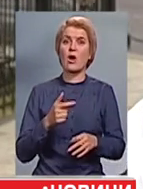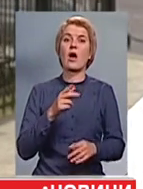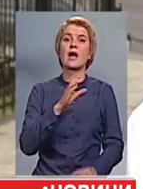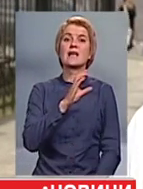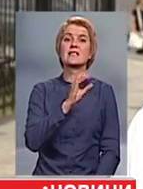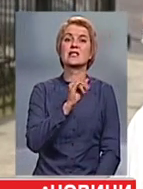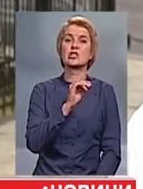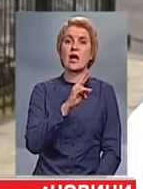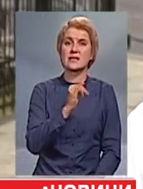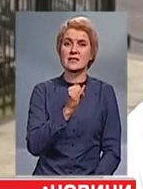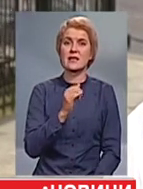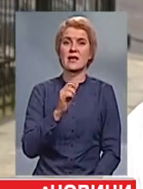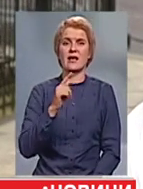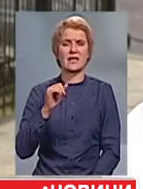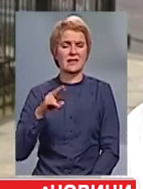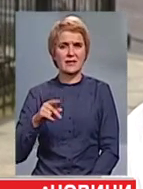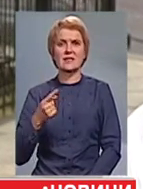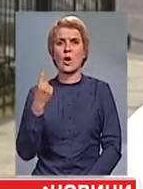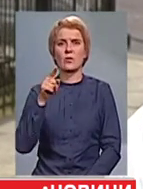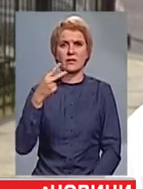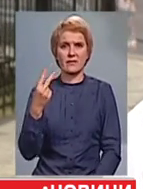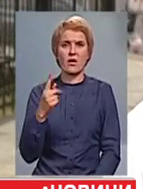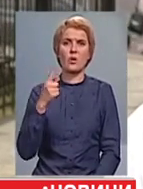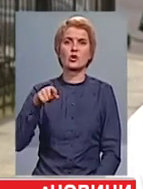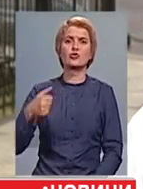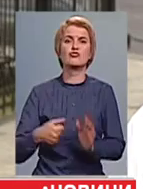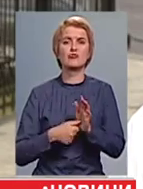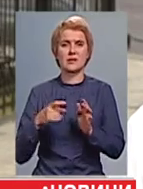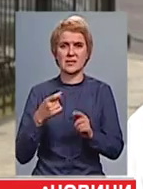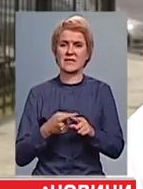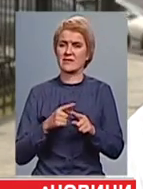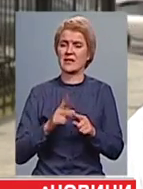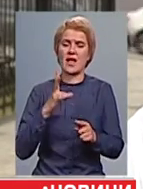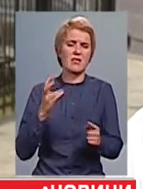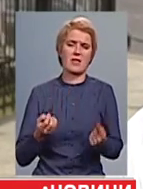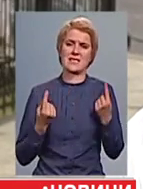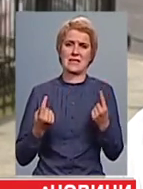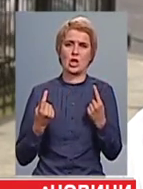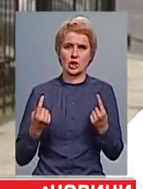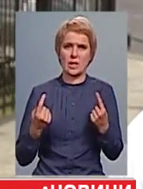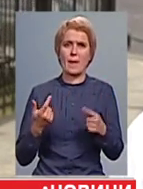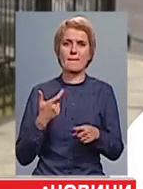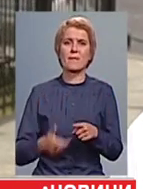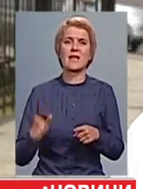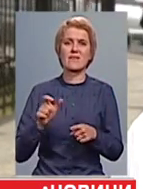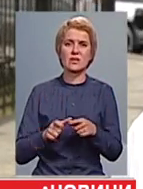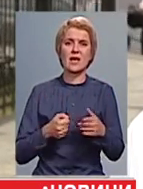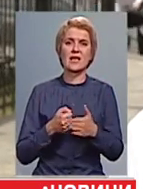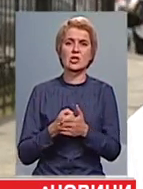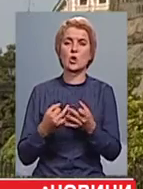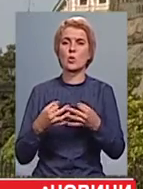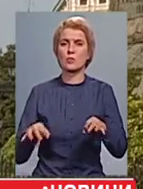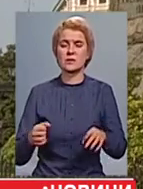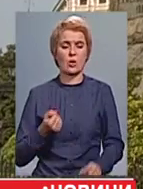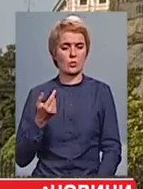Києва. Це 1,2-1,6 разів, що незначне перевищення гранично допустимої